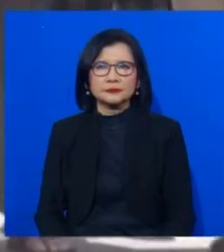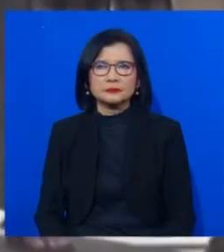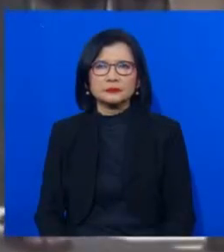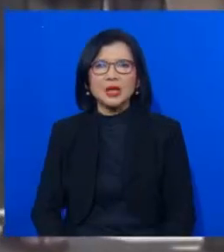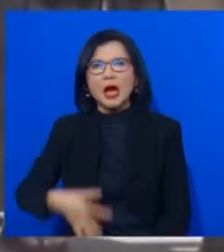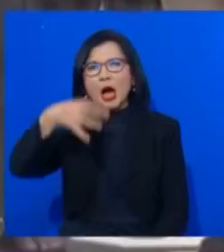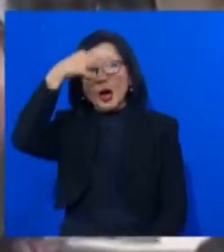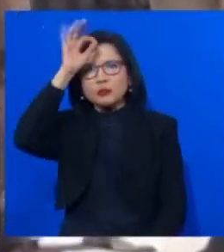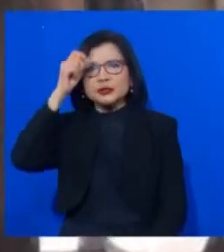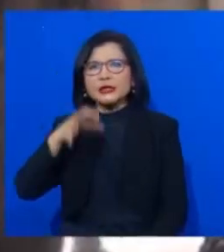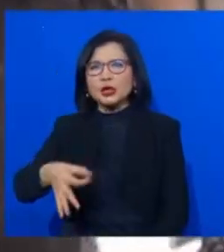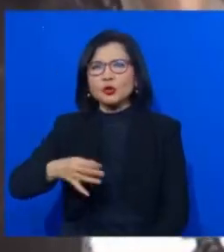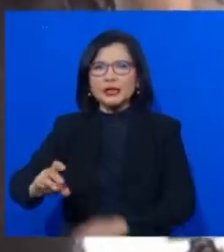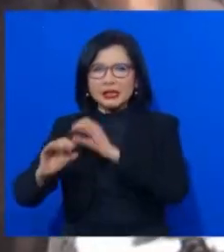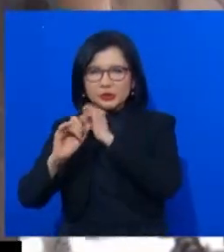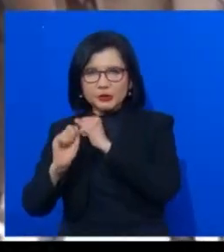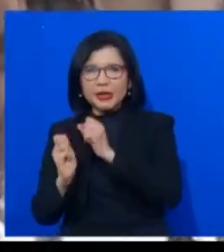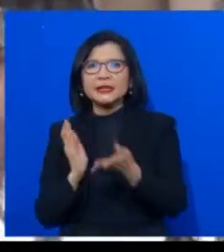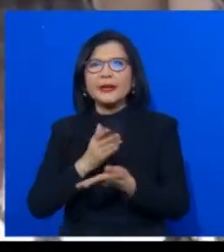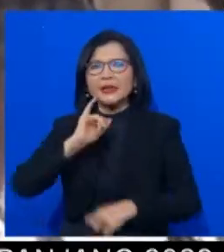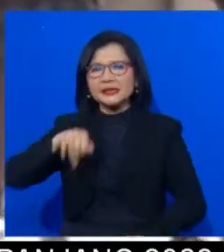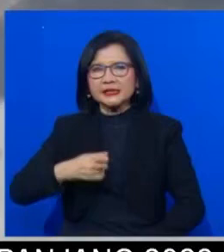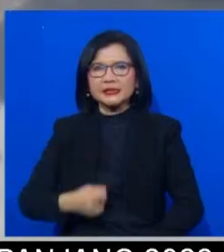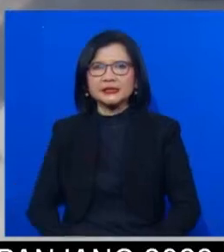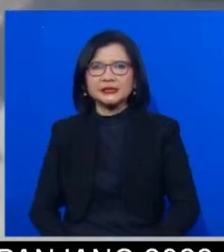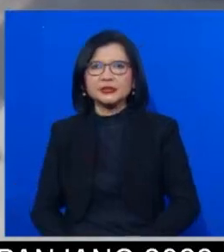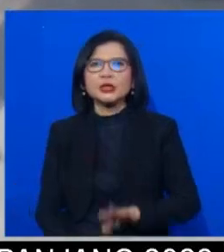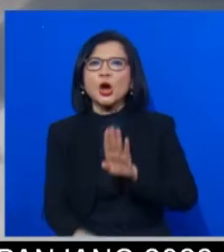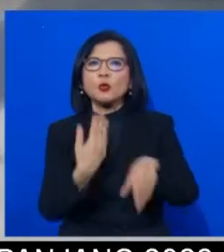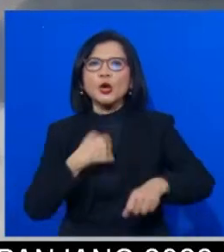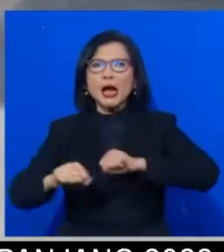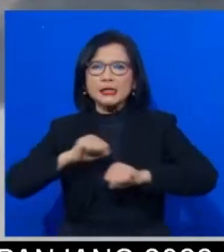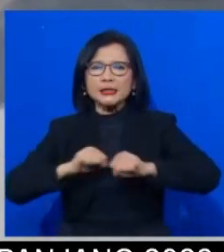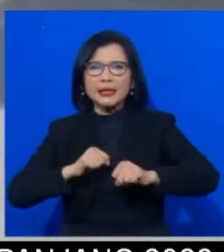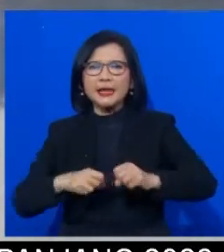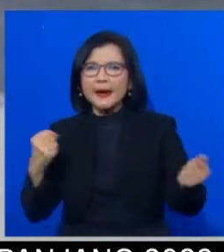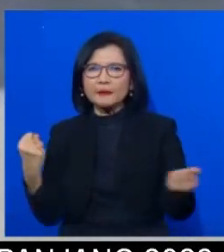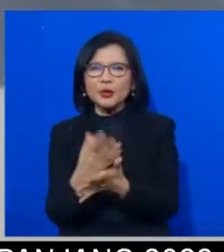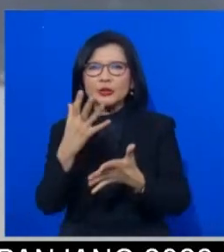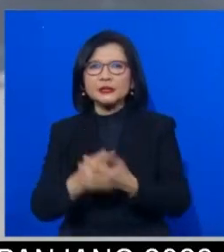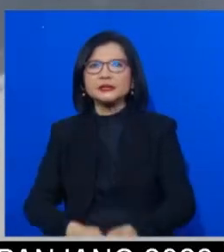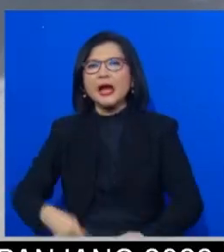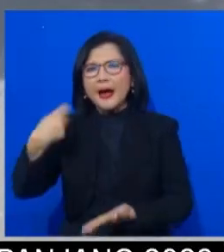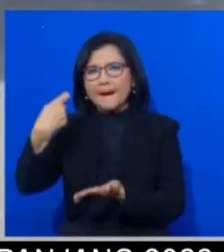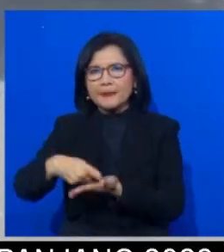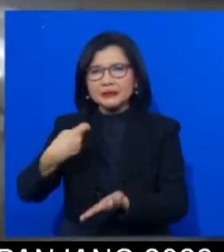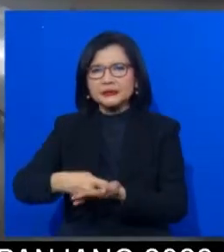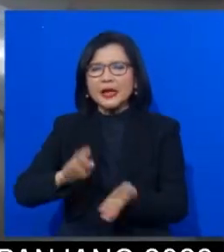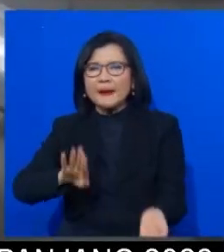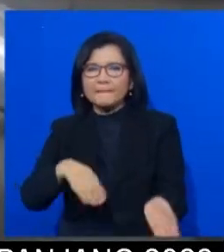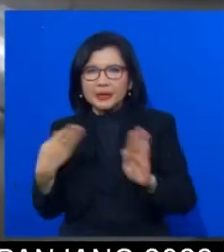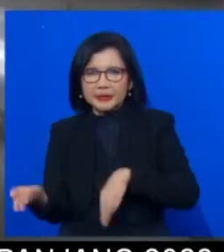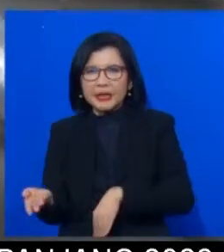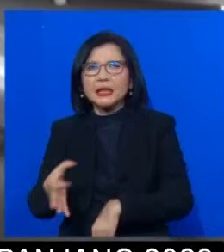Satlantas Polres Cianjur didampingi Kejaksaan Negeri Cianjur menggelar rekonstruksi kasus tabrak lari yang menewaskan mahasiswa Fakultas Hukum Universitas Surya